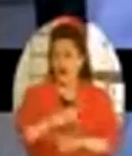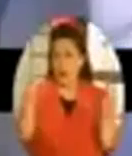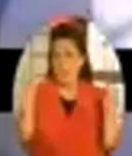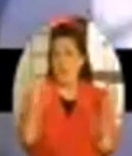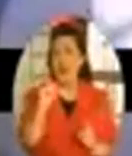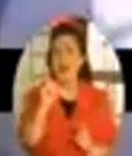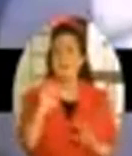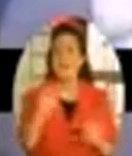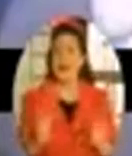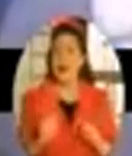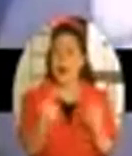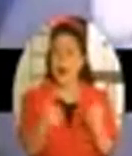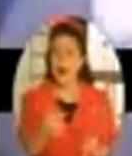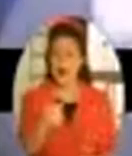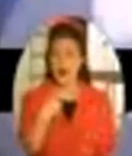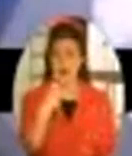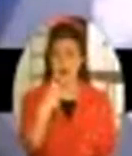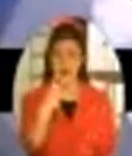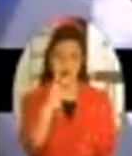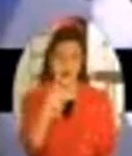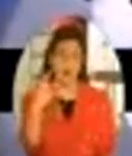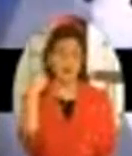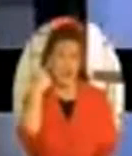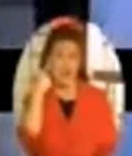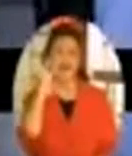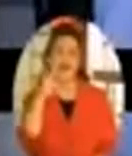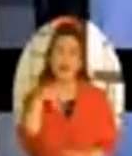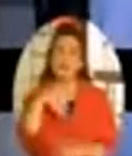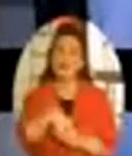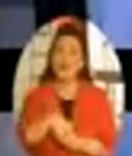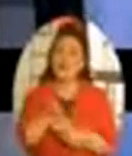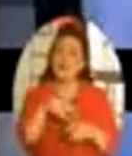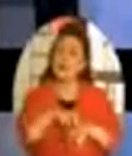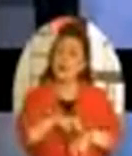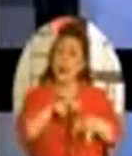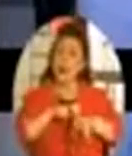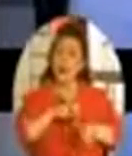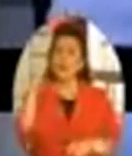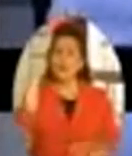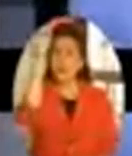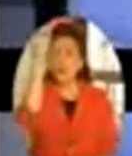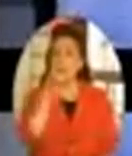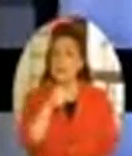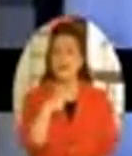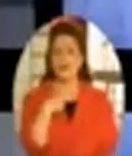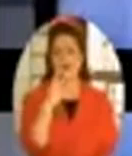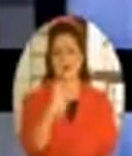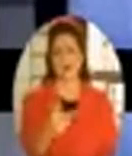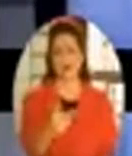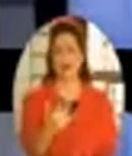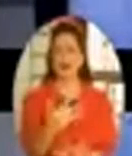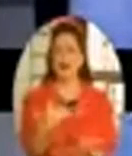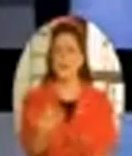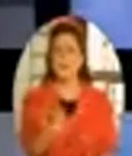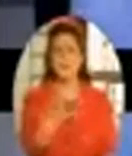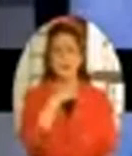שקרה, צריך להבין שאני ראיתי, שמעתי וראיתי והשתתפתי בתהלוכות של דרוזים, וראיתי כמה המצוקה היא